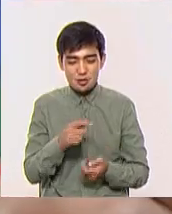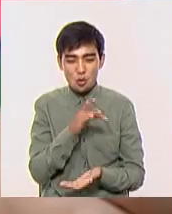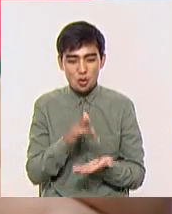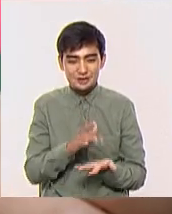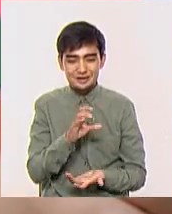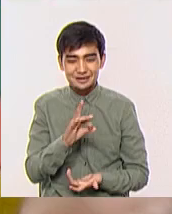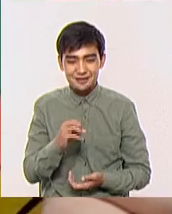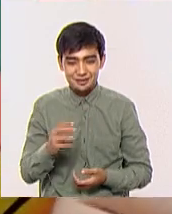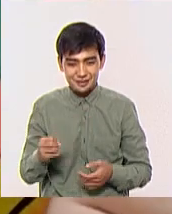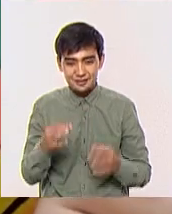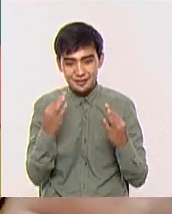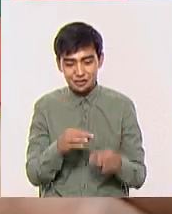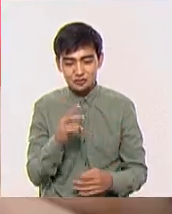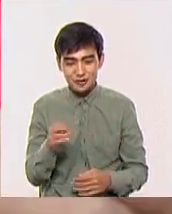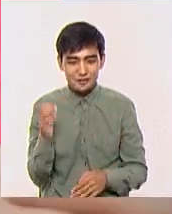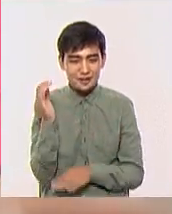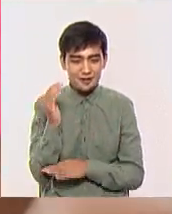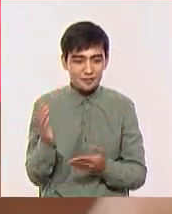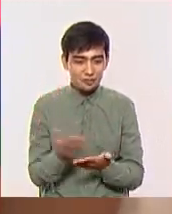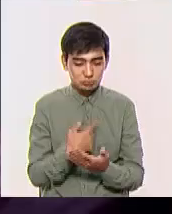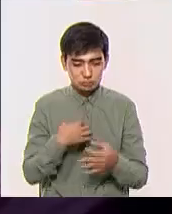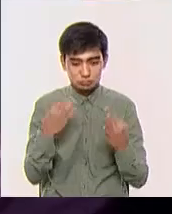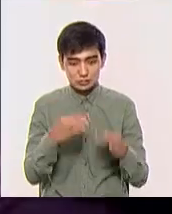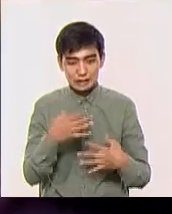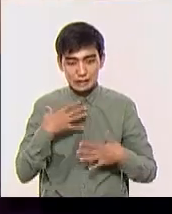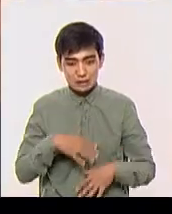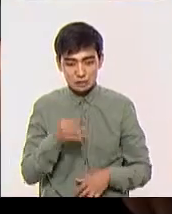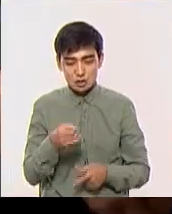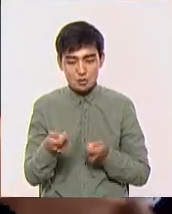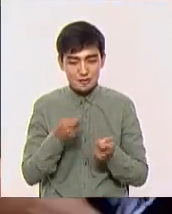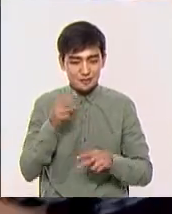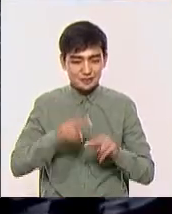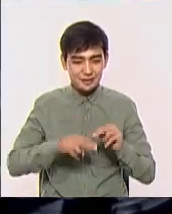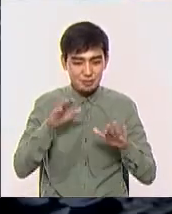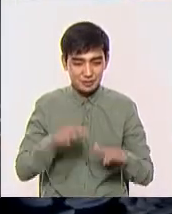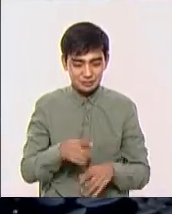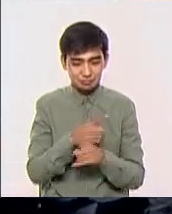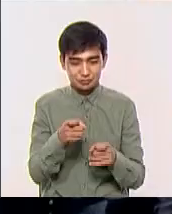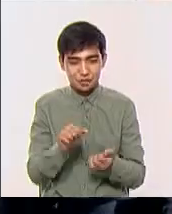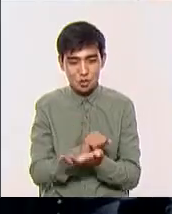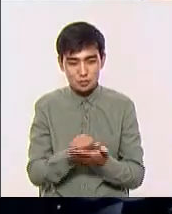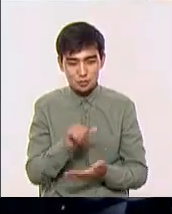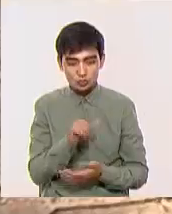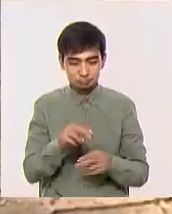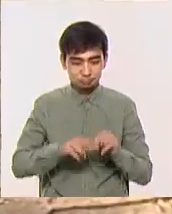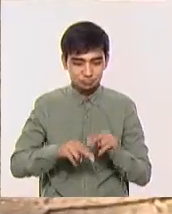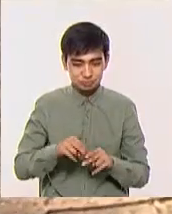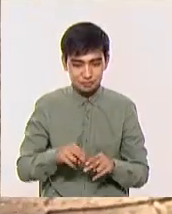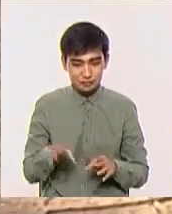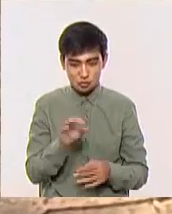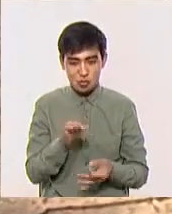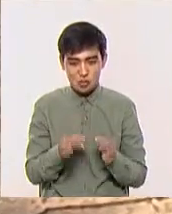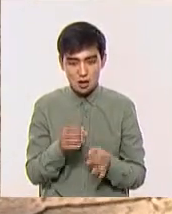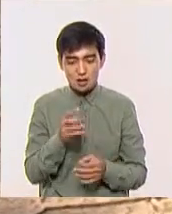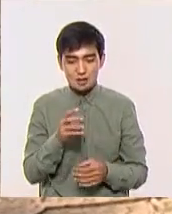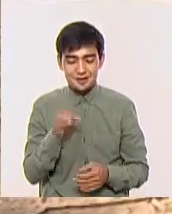говорят, разрешение на вырубку деревьев они не давали. В Управлении строительства сообщили, что с документами на застройку все в